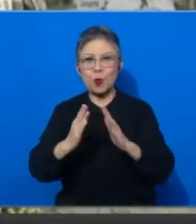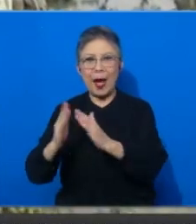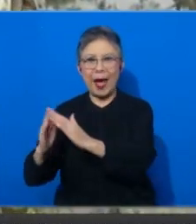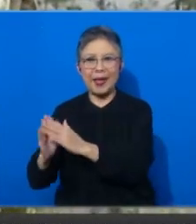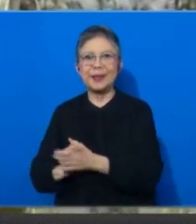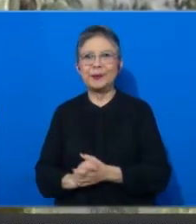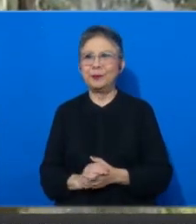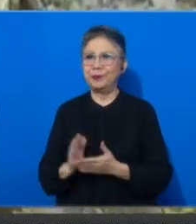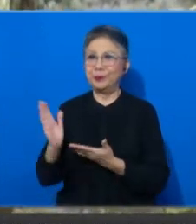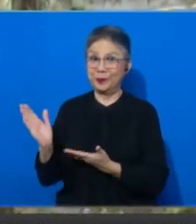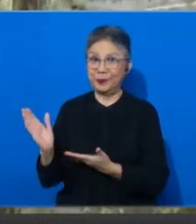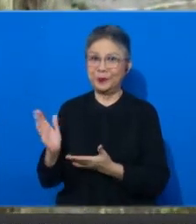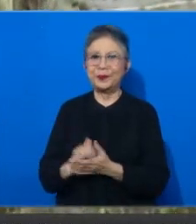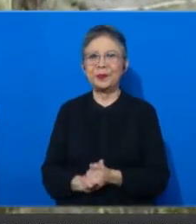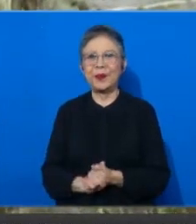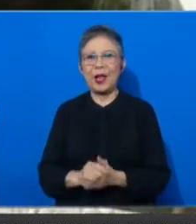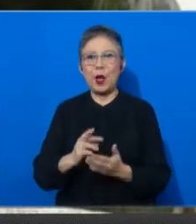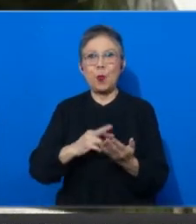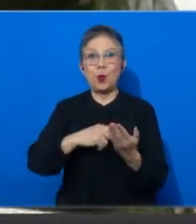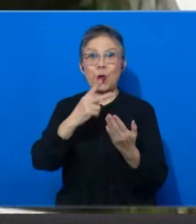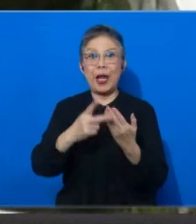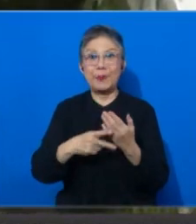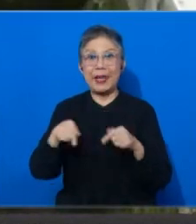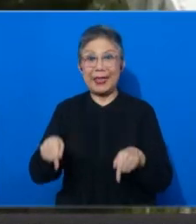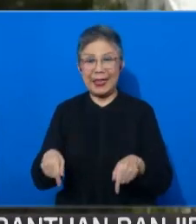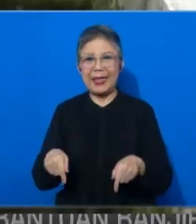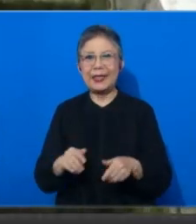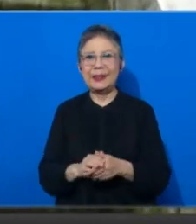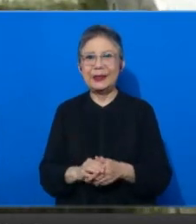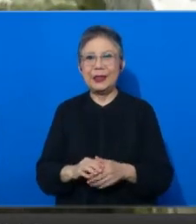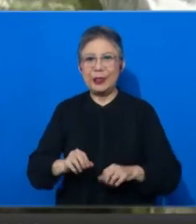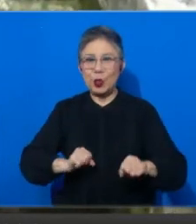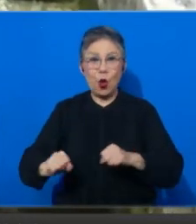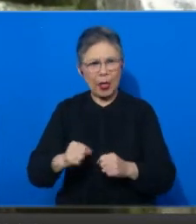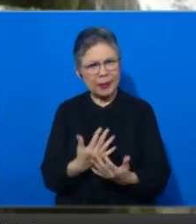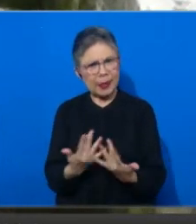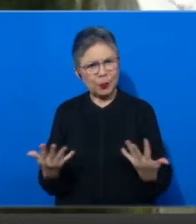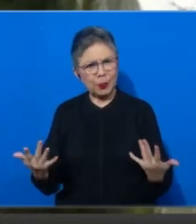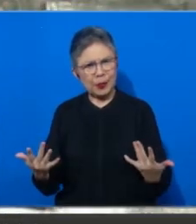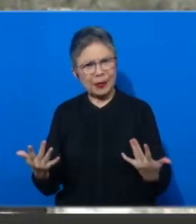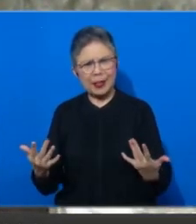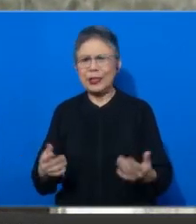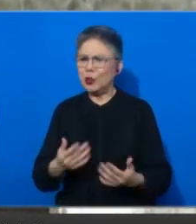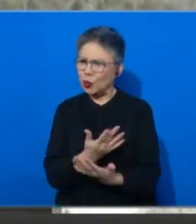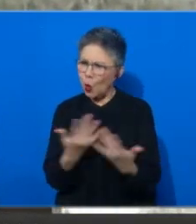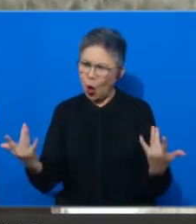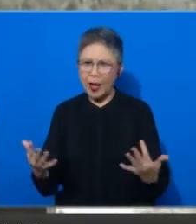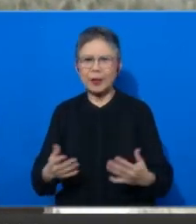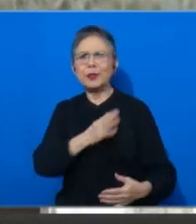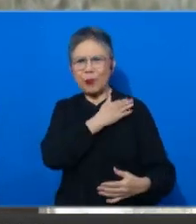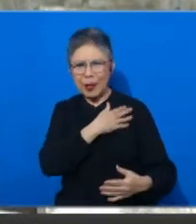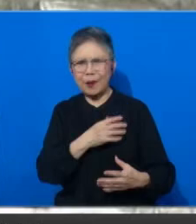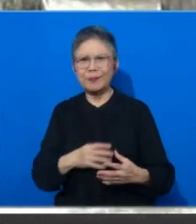pipa. Ide Samad membuat program pipanisasi ini pun disepakati oleh warga melalui musyawarah desa yang